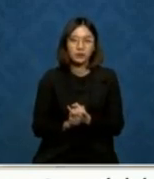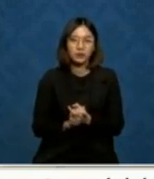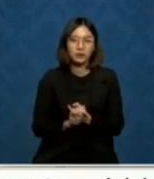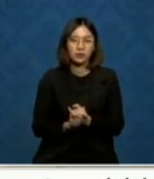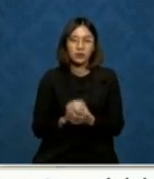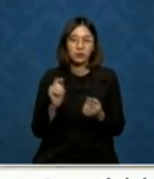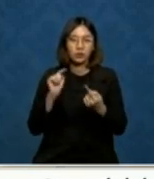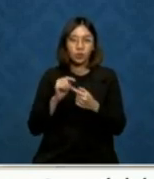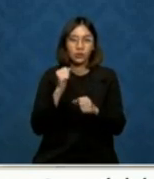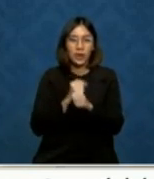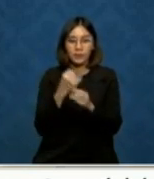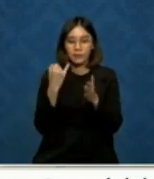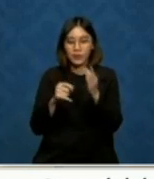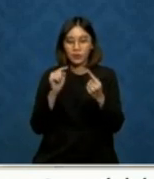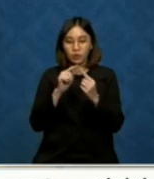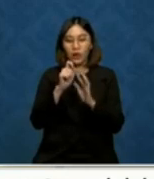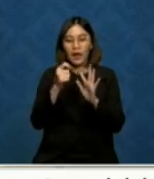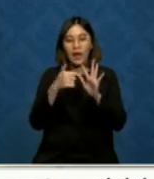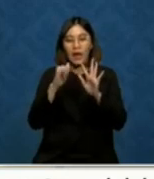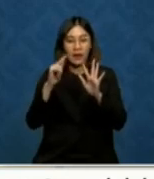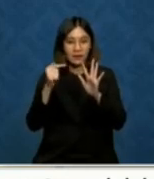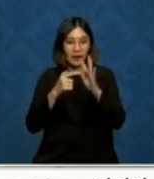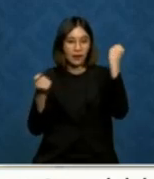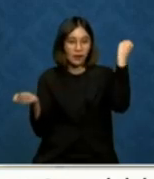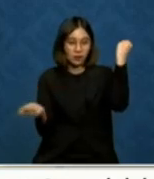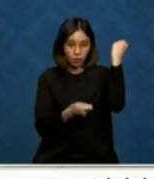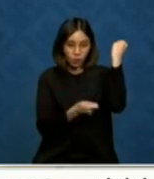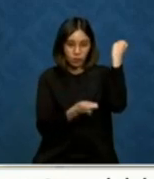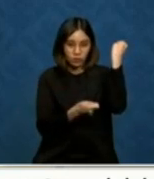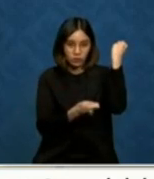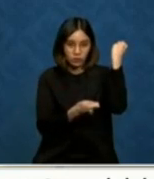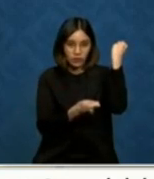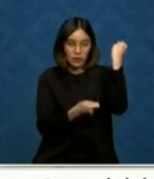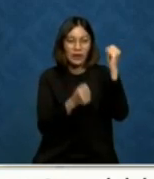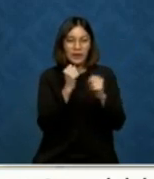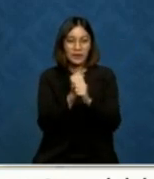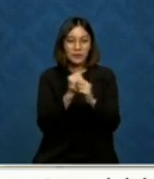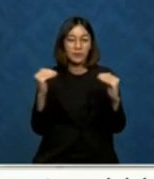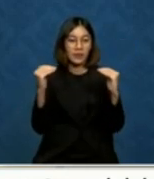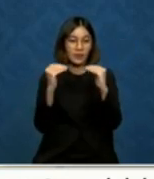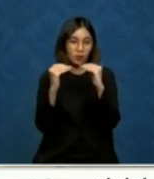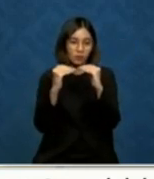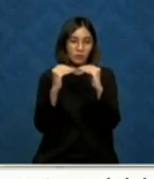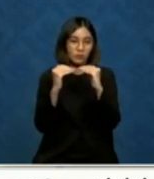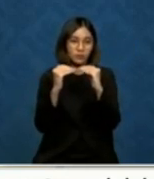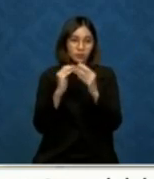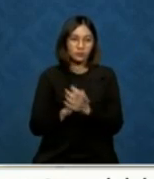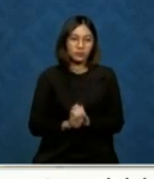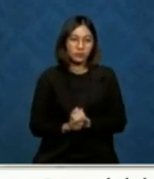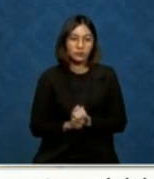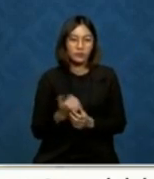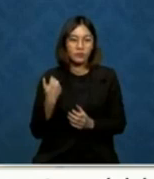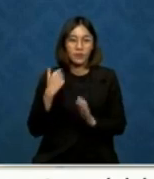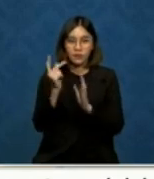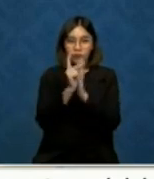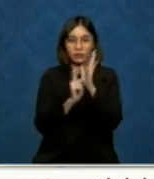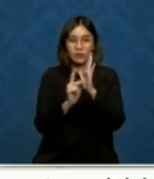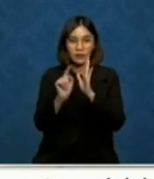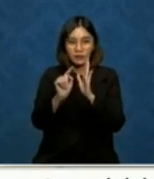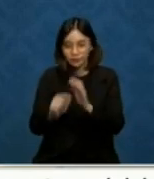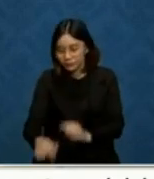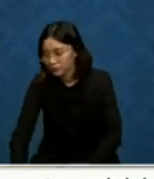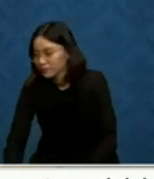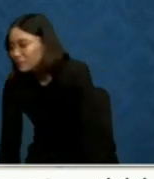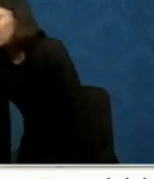ของการกระทำความผิดทางอาญาแล้วก็โทษให้มันได้สัดส่วนมันมีหลักกฎหมายอยู่อย่างหนึ่งครับท่านประธาน